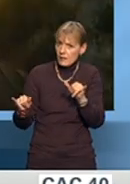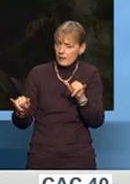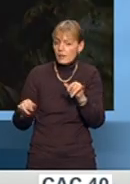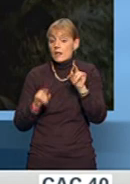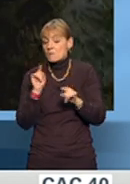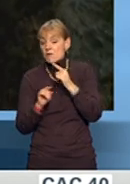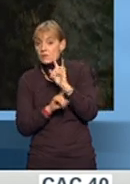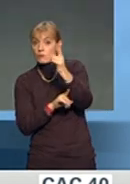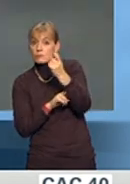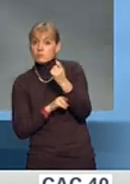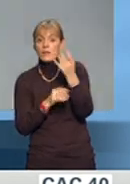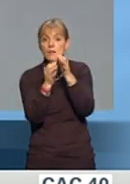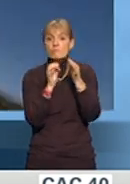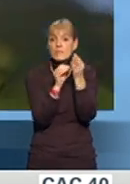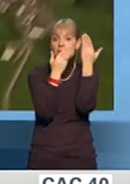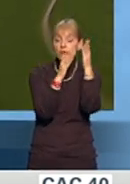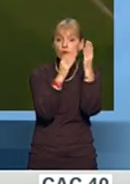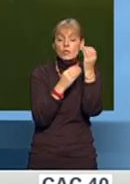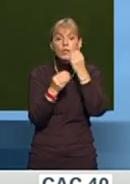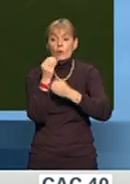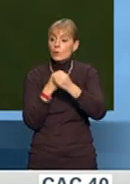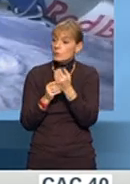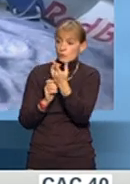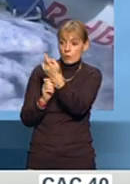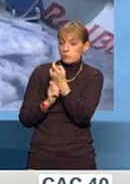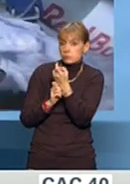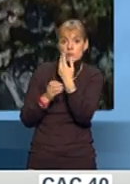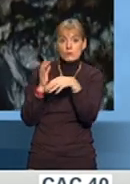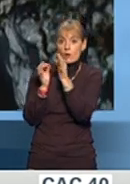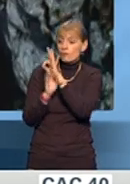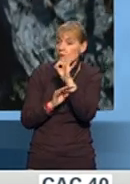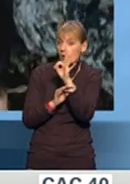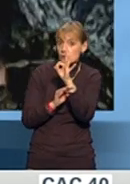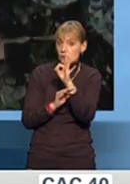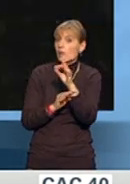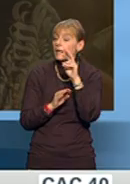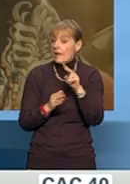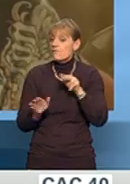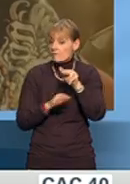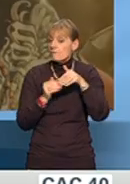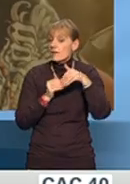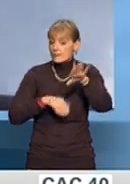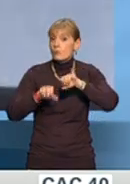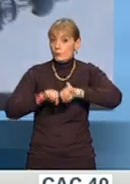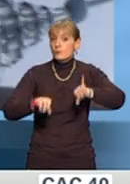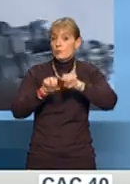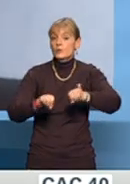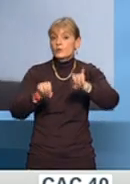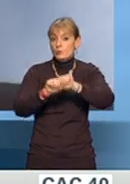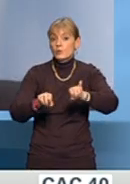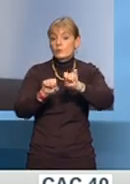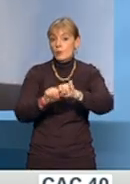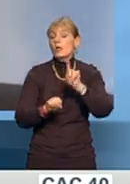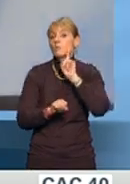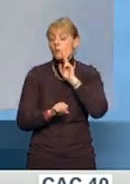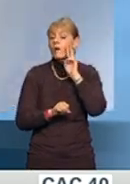certains viennent de l'étranger, d'autres viennent de la France et ont été peu vus. Et on va beaucoup produire dans les années qui viennent parce qu'on veut maîtriser